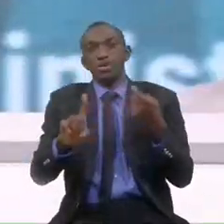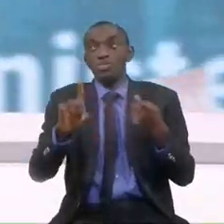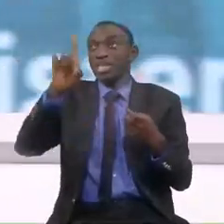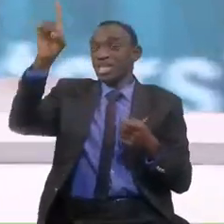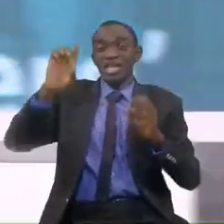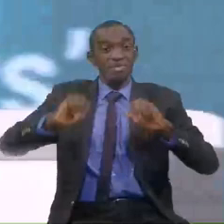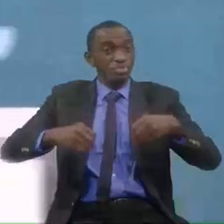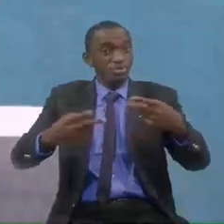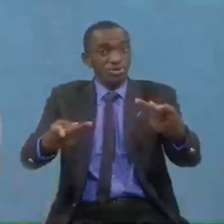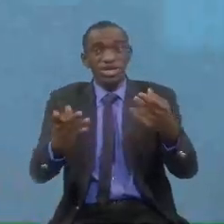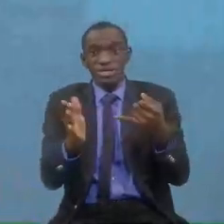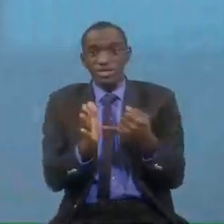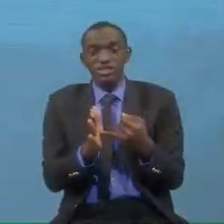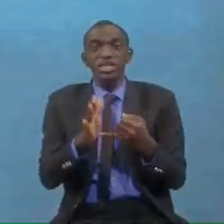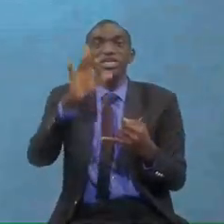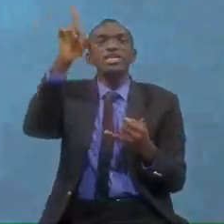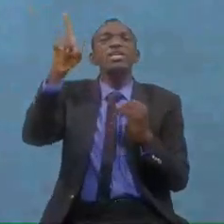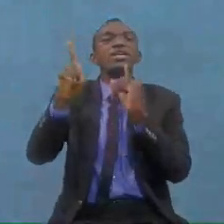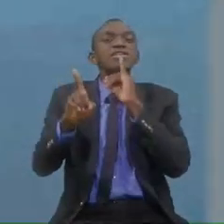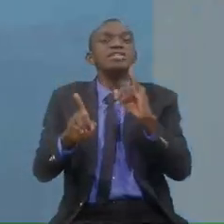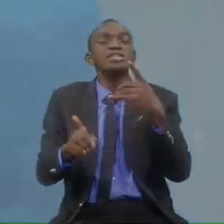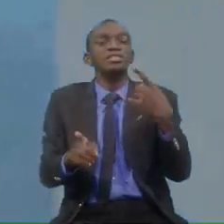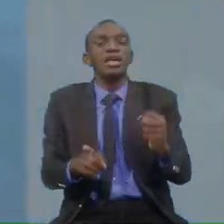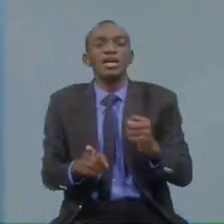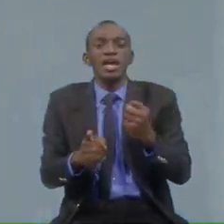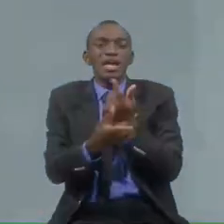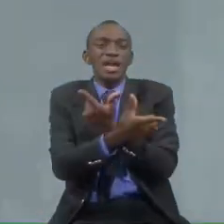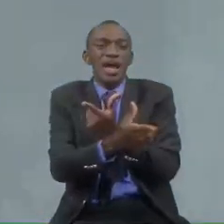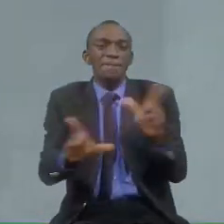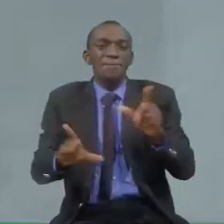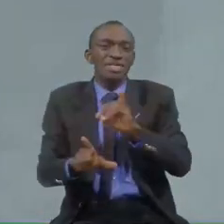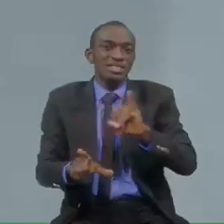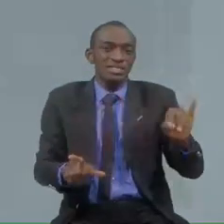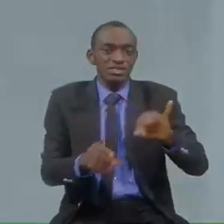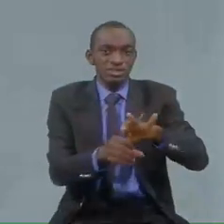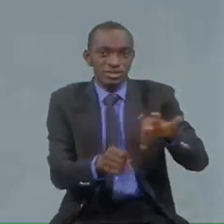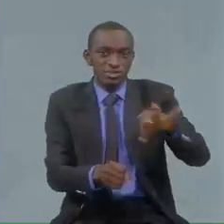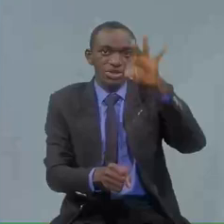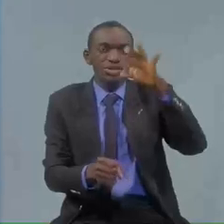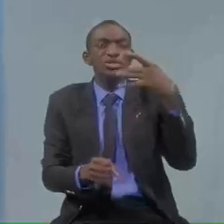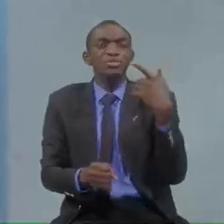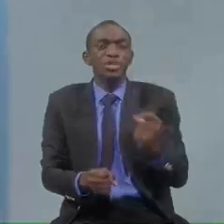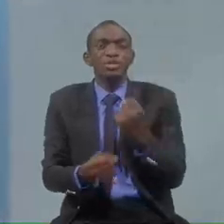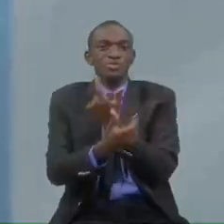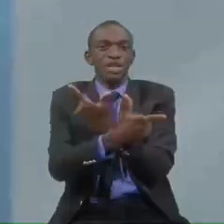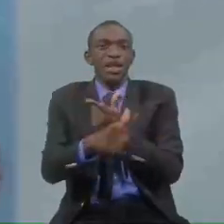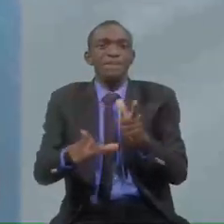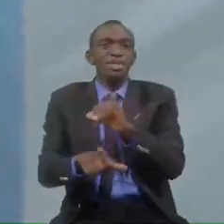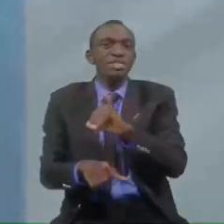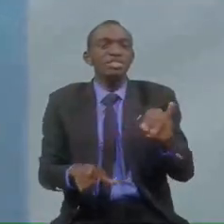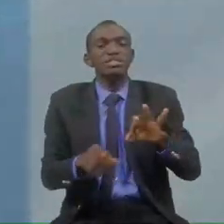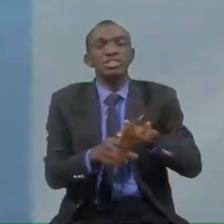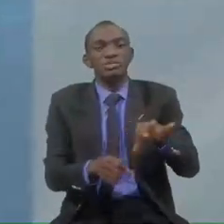pourvu à tout cela. Il est l'esprit qui a franchi. L'esprit qui a franchi. Vous